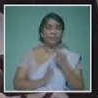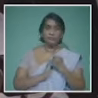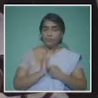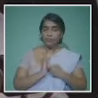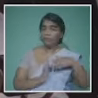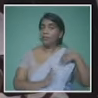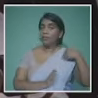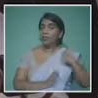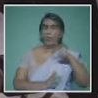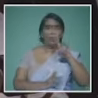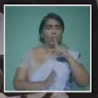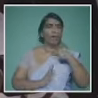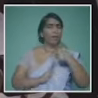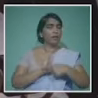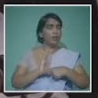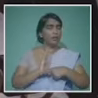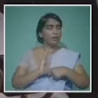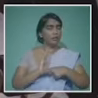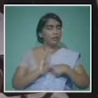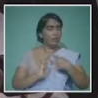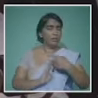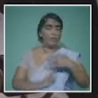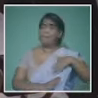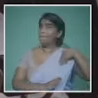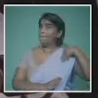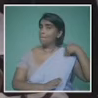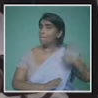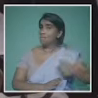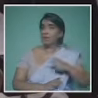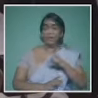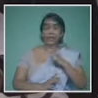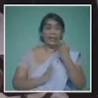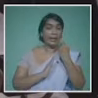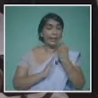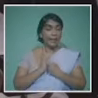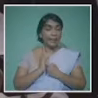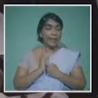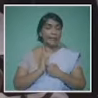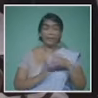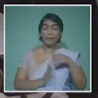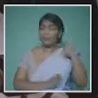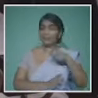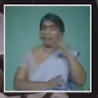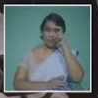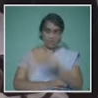නීතිපතිතුමා කියන්නේ රජයේ ප්‍රධාන නීති නිලධාරියා.